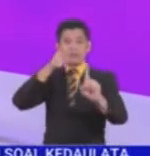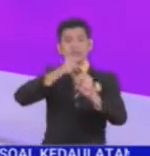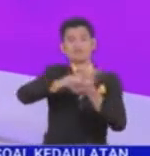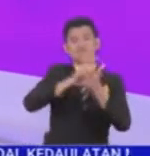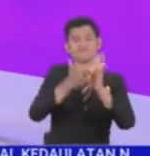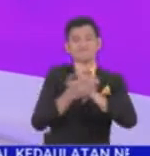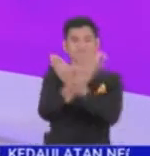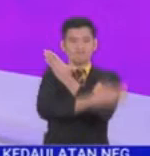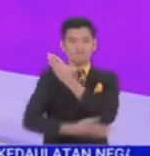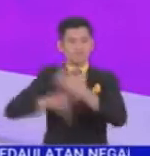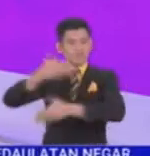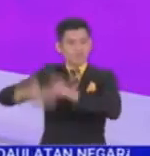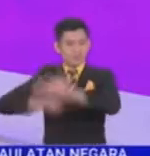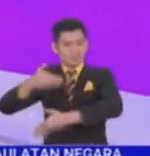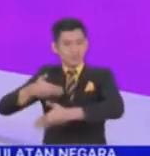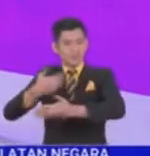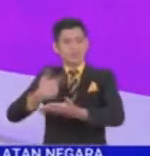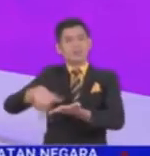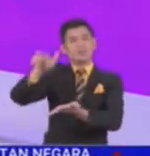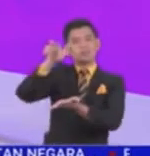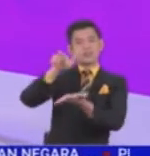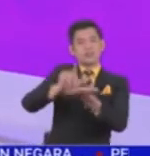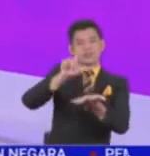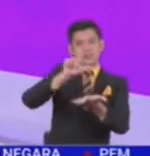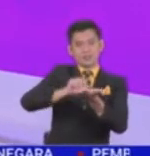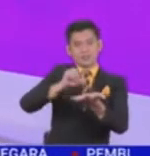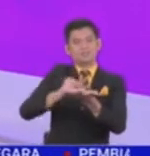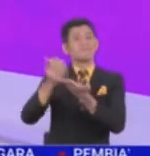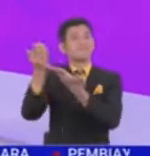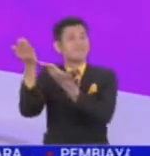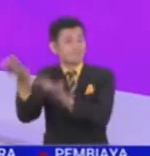maju. Laporannya bersama wartawan Gilberta Robert.